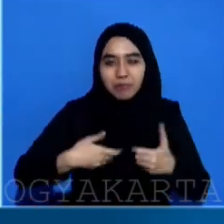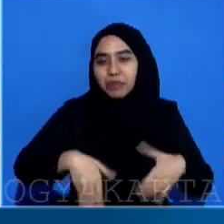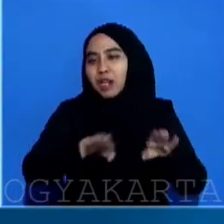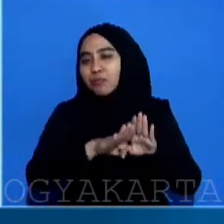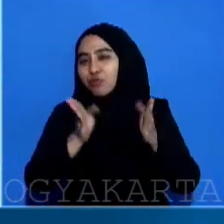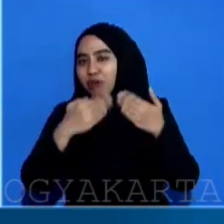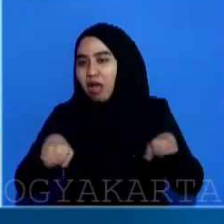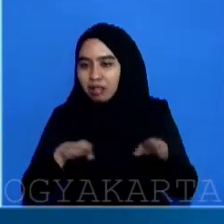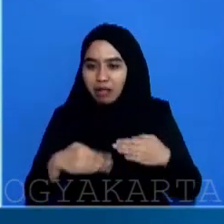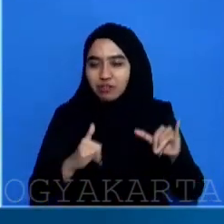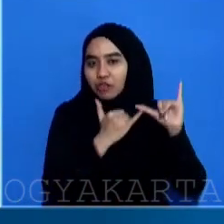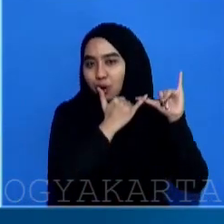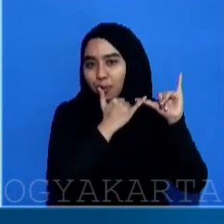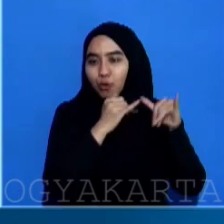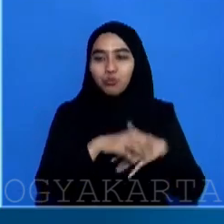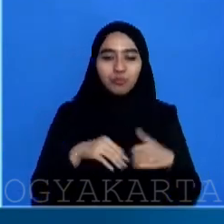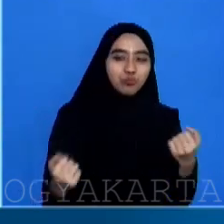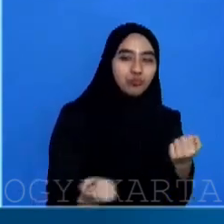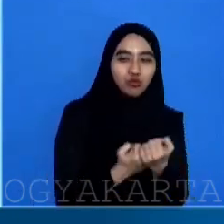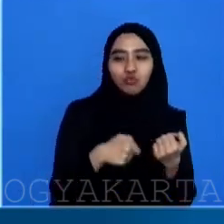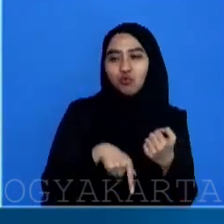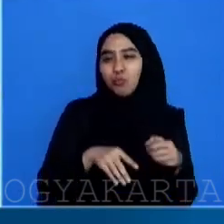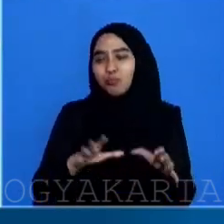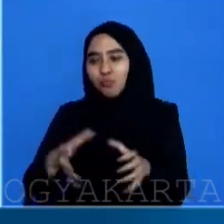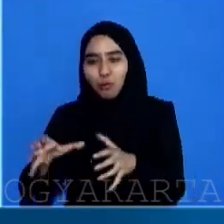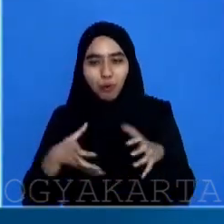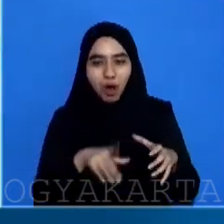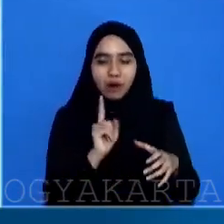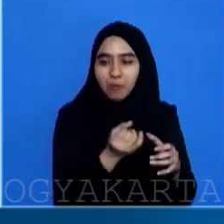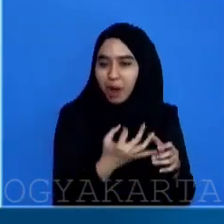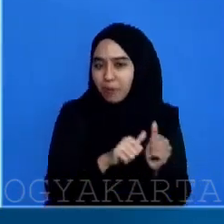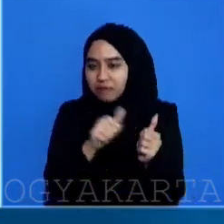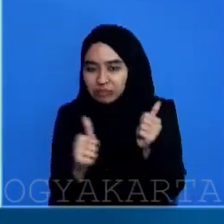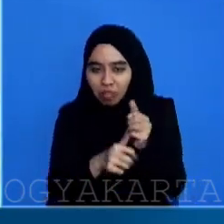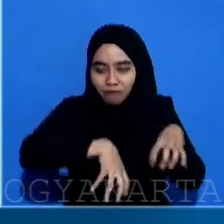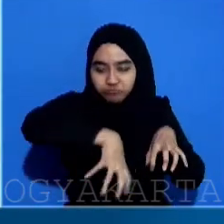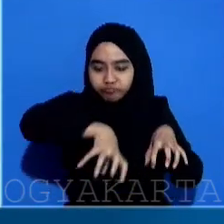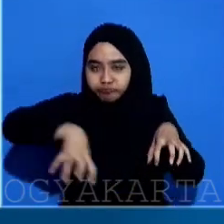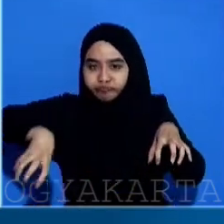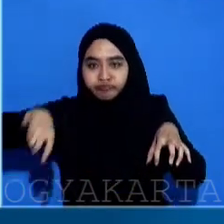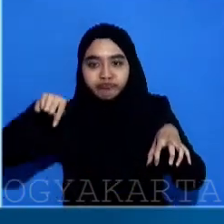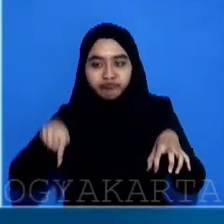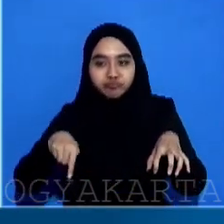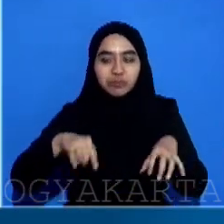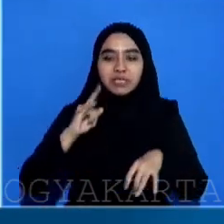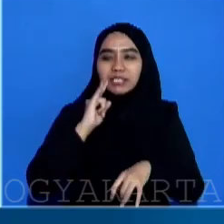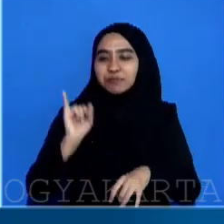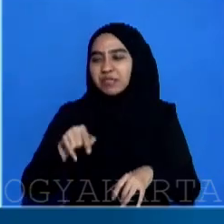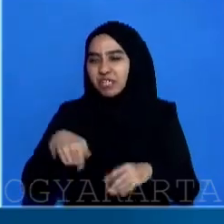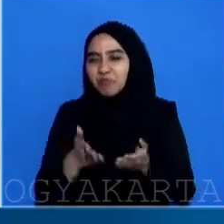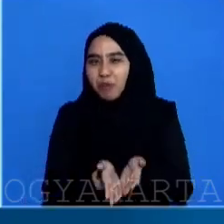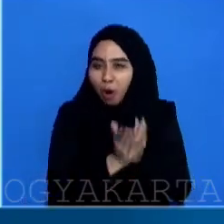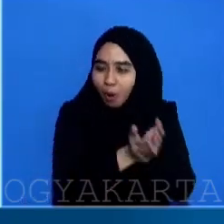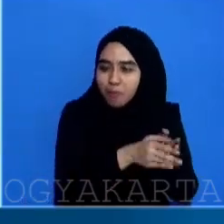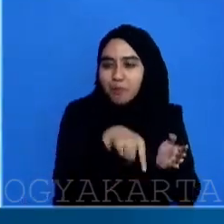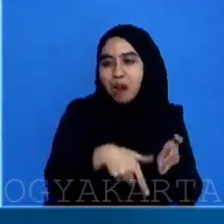Basarnas turut mendukung unsur-unsur terkait dengan menempatkan personil di lokasi-lokasi strategis seperti di pelabuhan laut ruas jalan